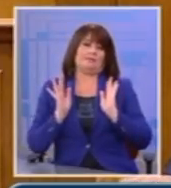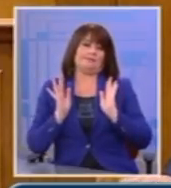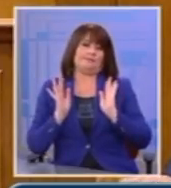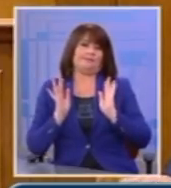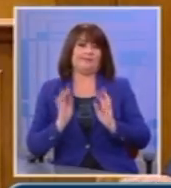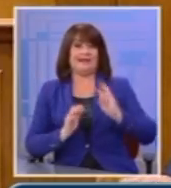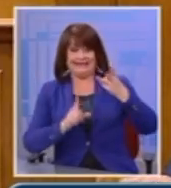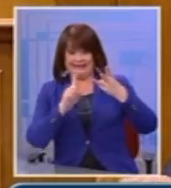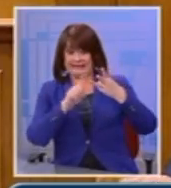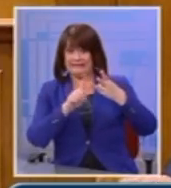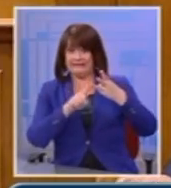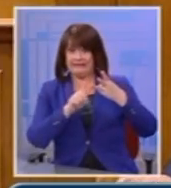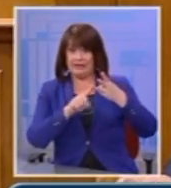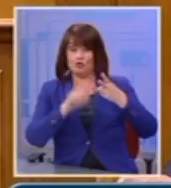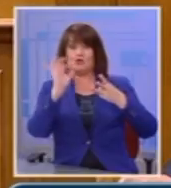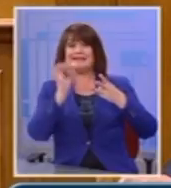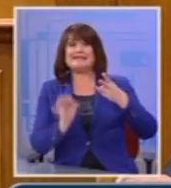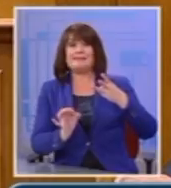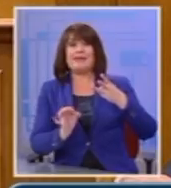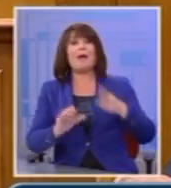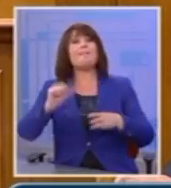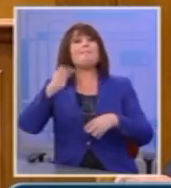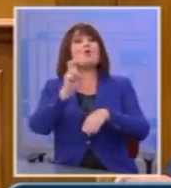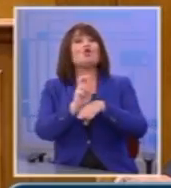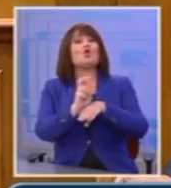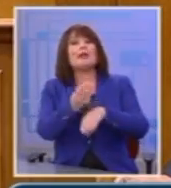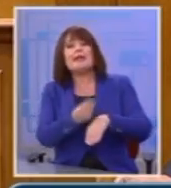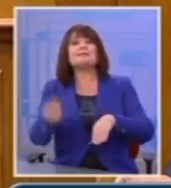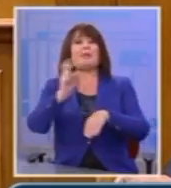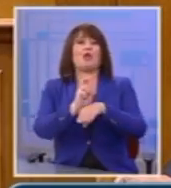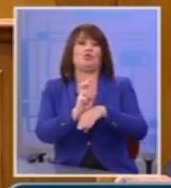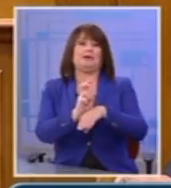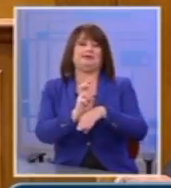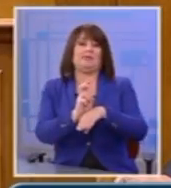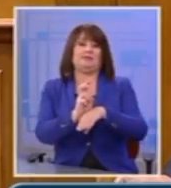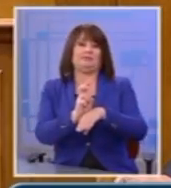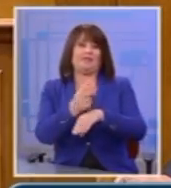Το τρίτο σημείο είναι τα πρωτογενή πλεονάσματα.